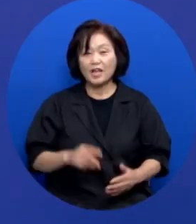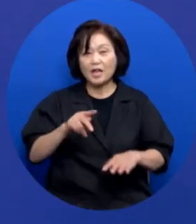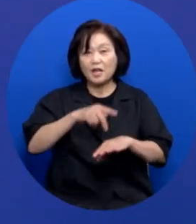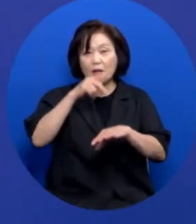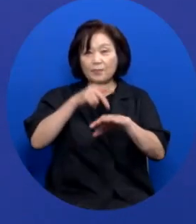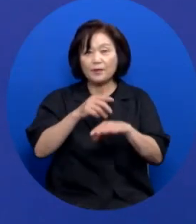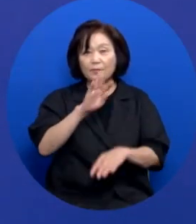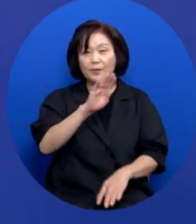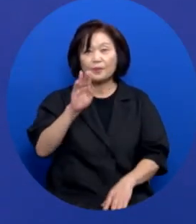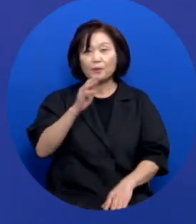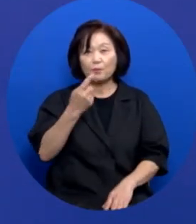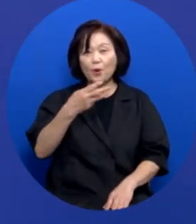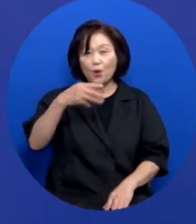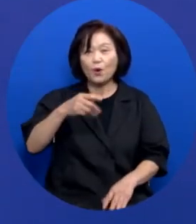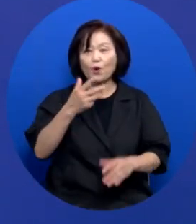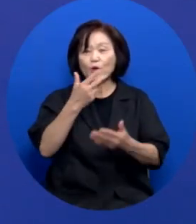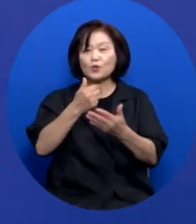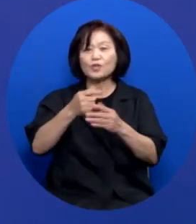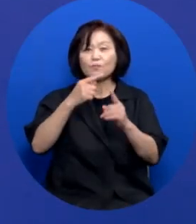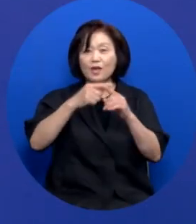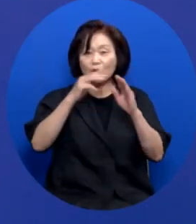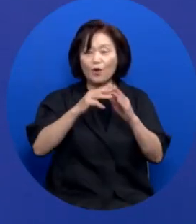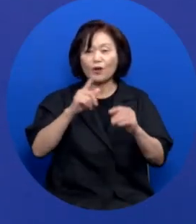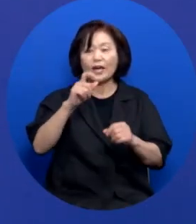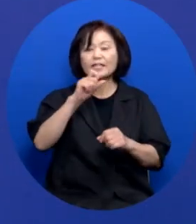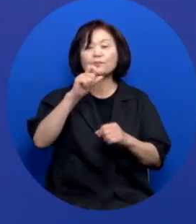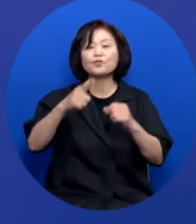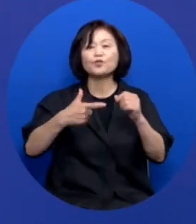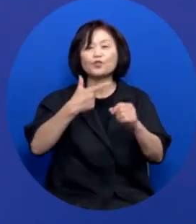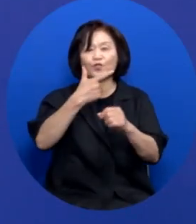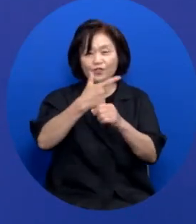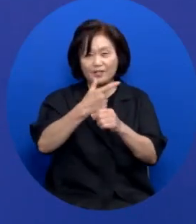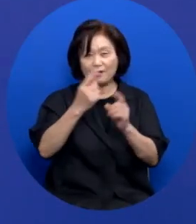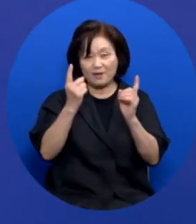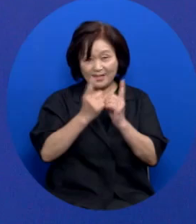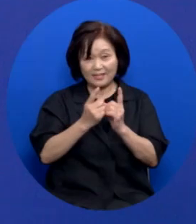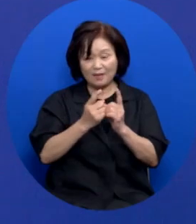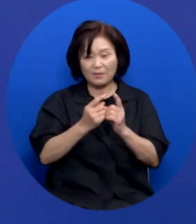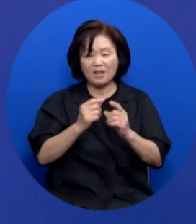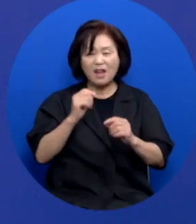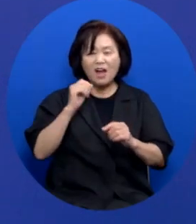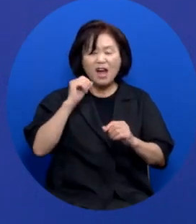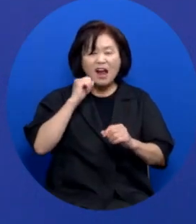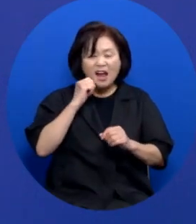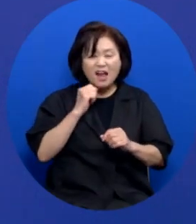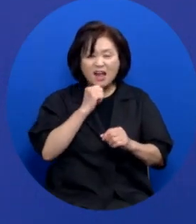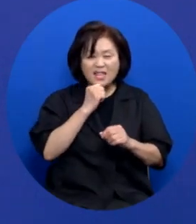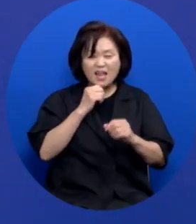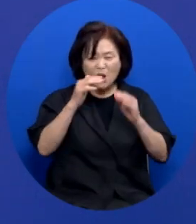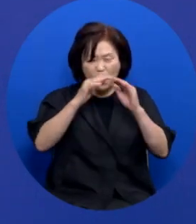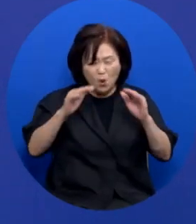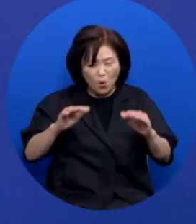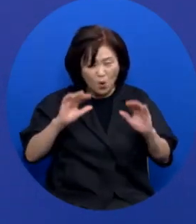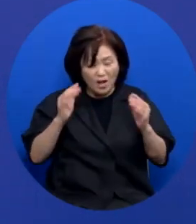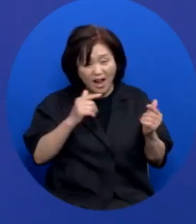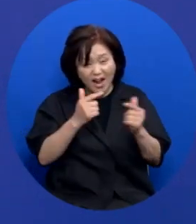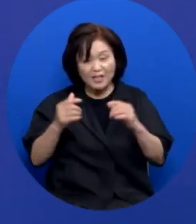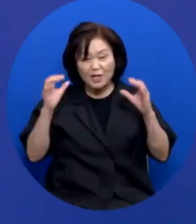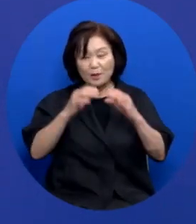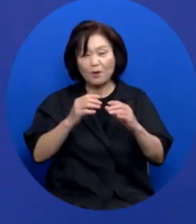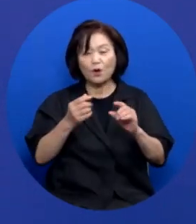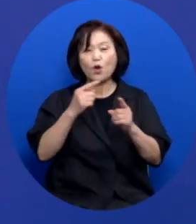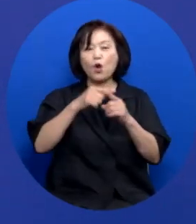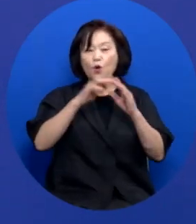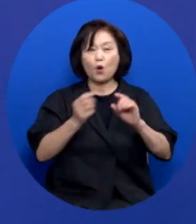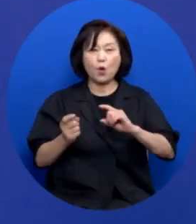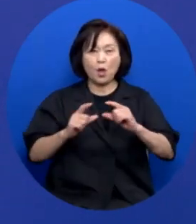필리핀 뿔로 주님의 교회가 16주년을 맞았다고 합니다. 빈민가 곳곳에 아이들이 모여 교회의 부흥을 이뤄가고 있다고